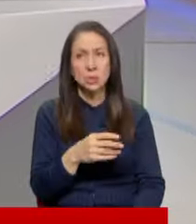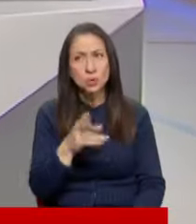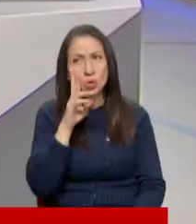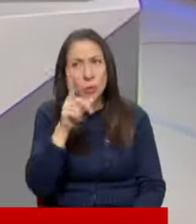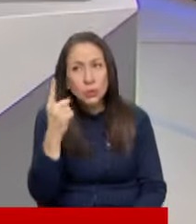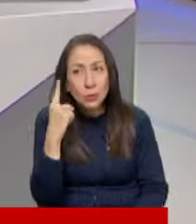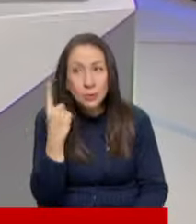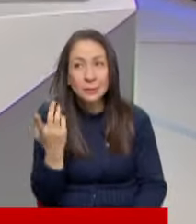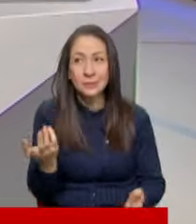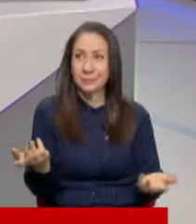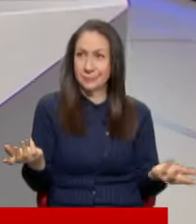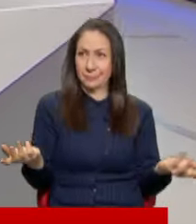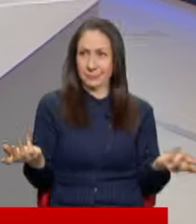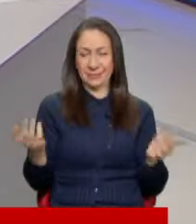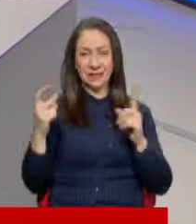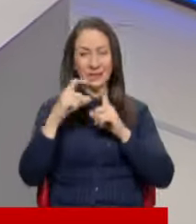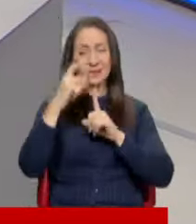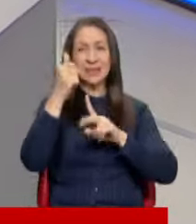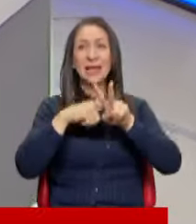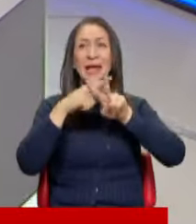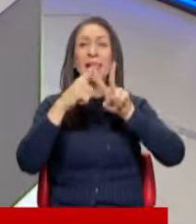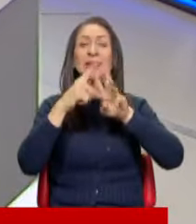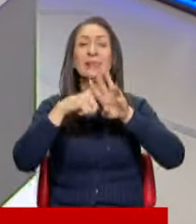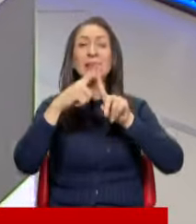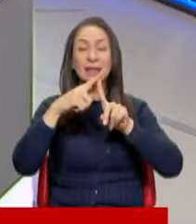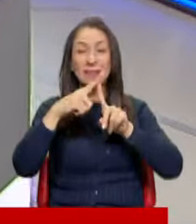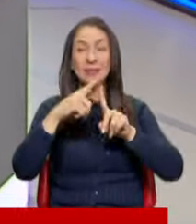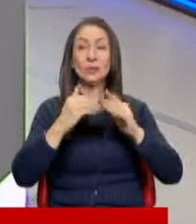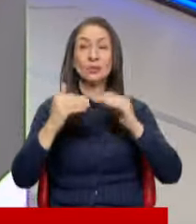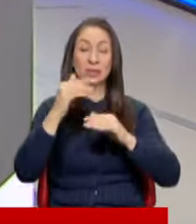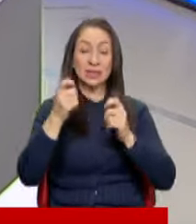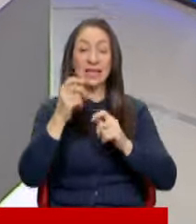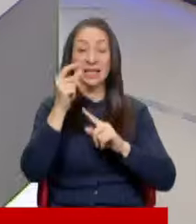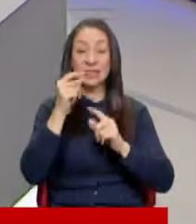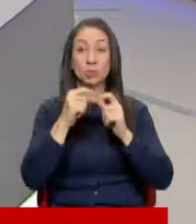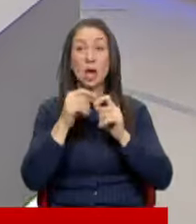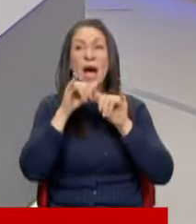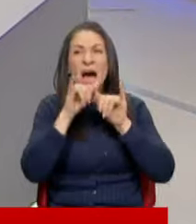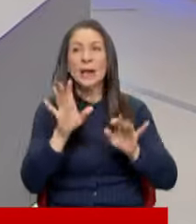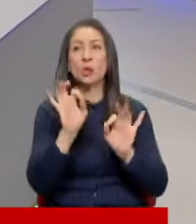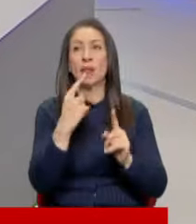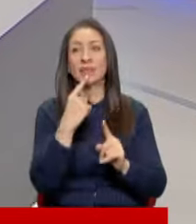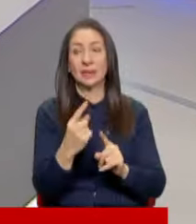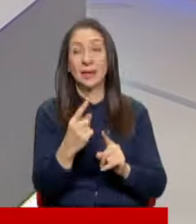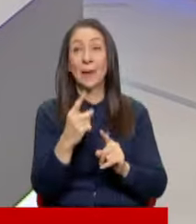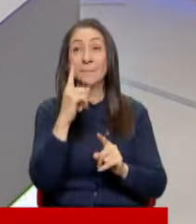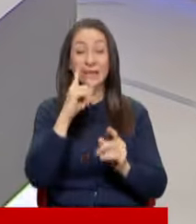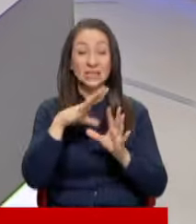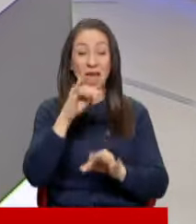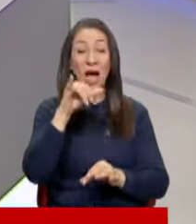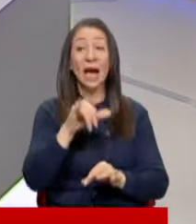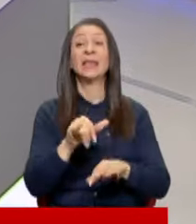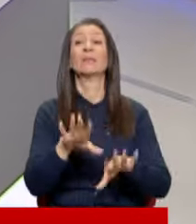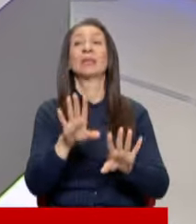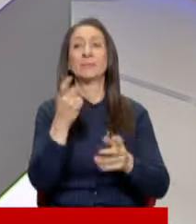bunu da duyduk diyanet Din İşleri Yüksek Kurulu üyesi İdris Bozkurt aynen şöyle dedi bir kişinin hak